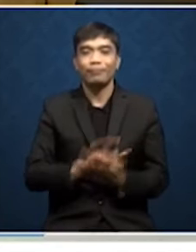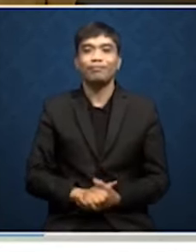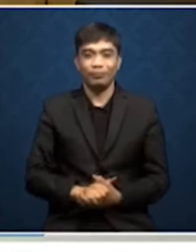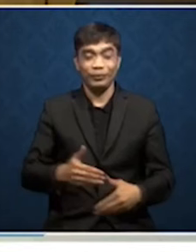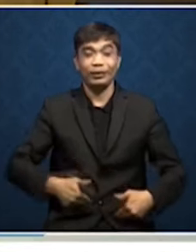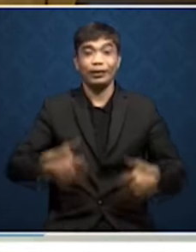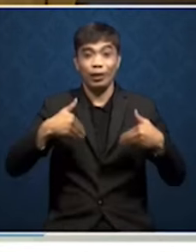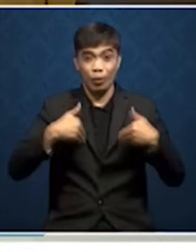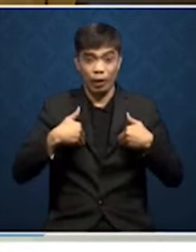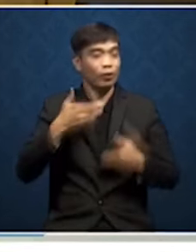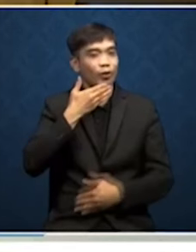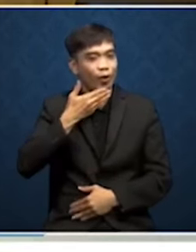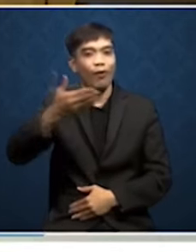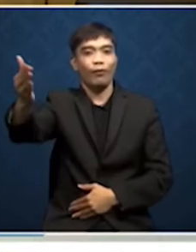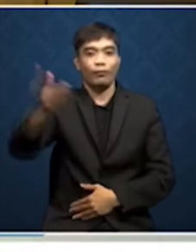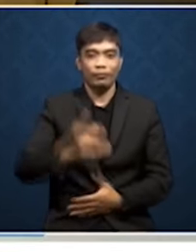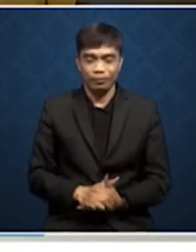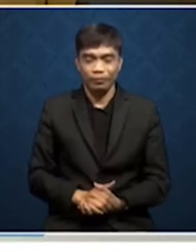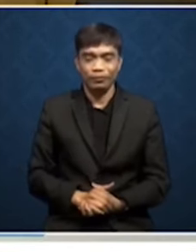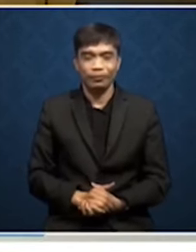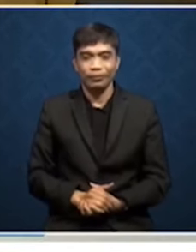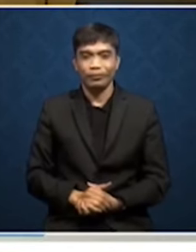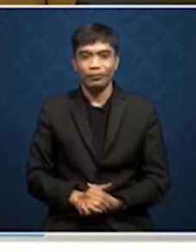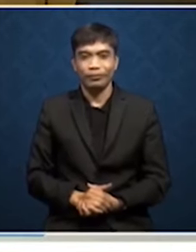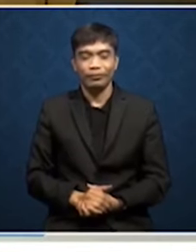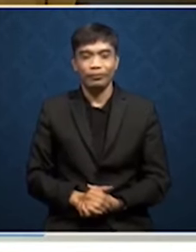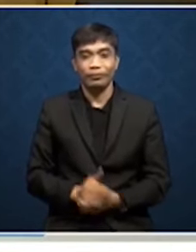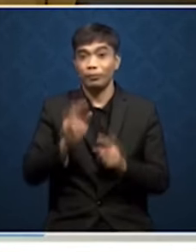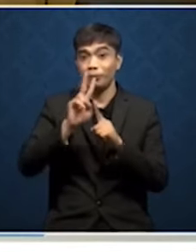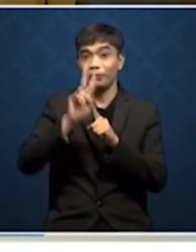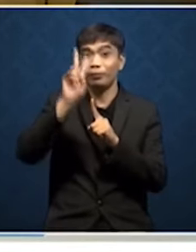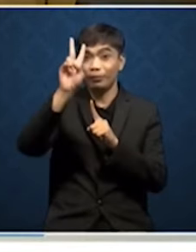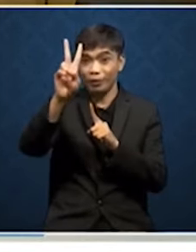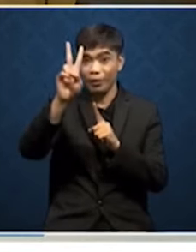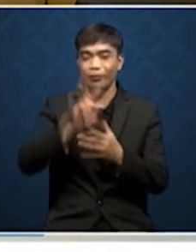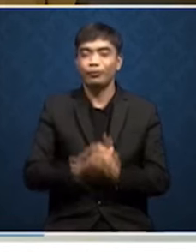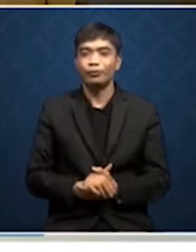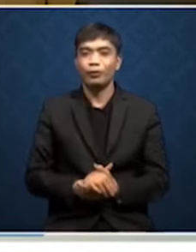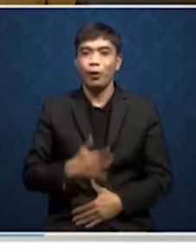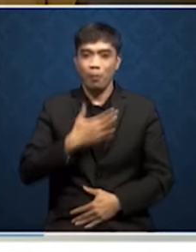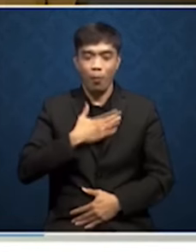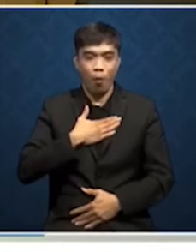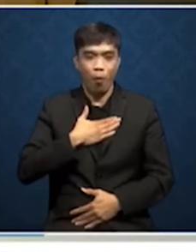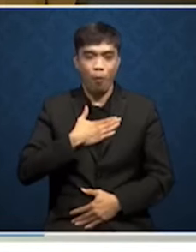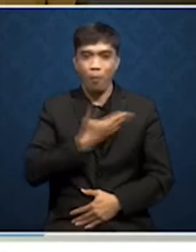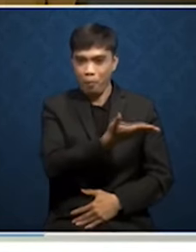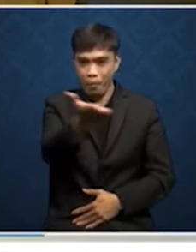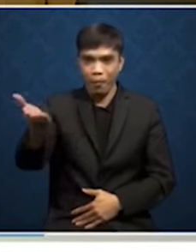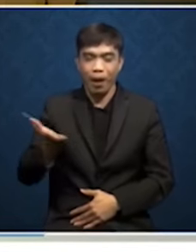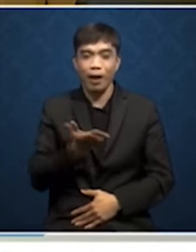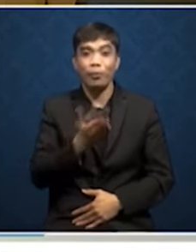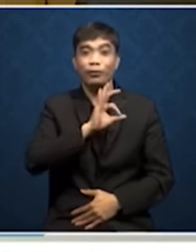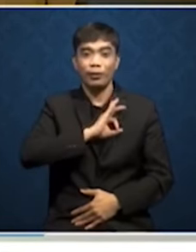ชีวิตจะหาไม่ประการที่สองกระผมขอให้ความเชื่อมั่นต่อเพื่อนสมาชิ